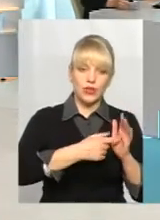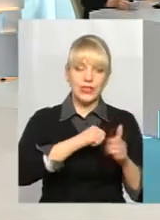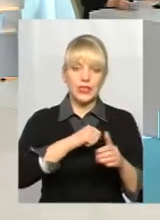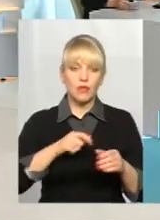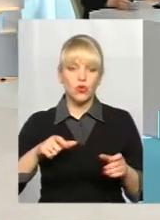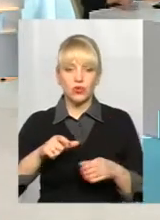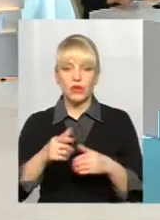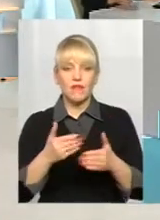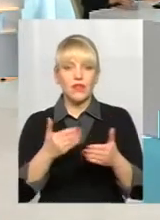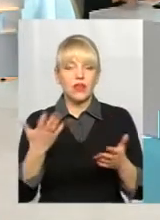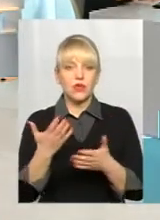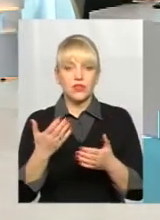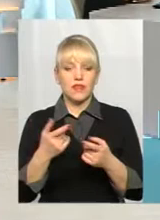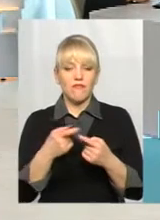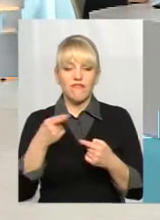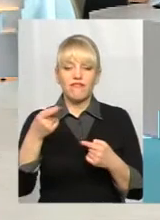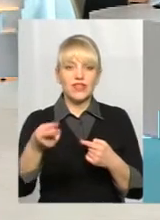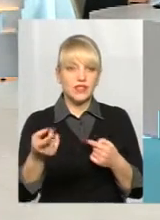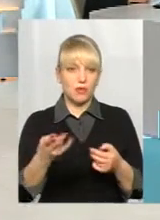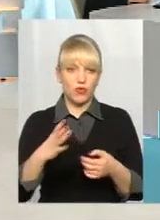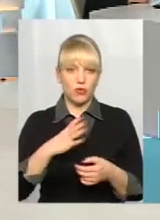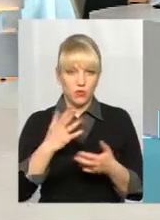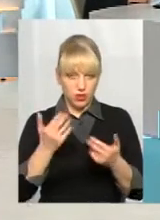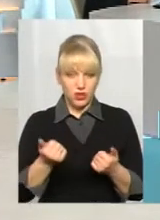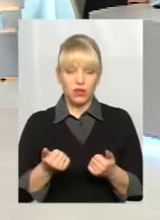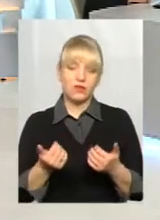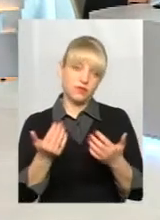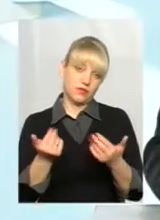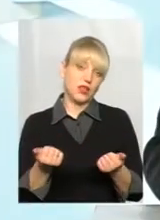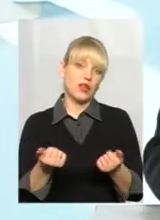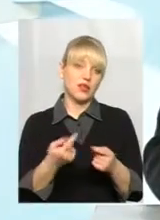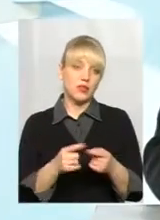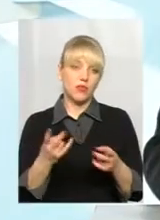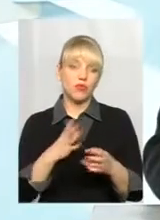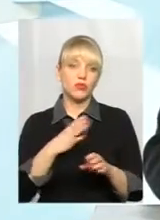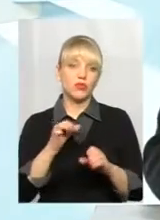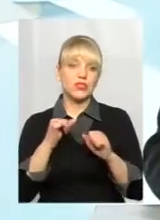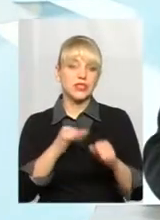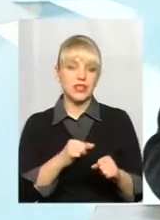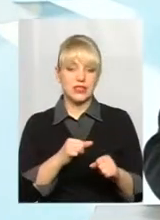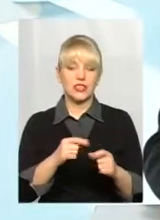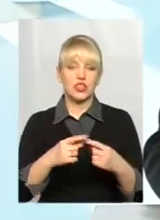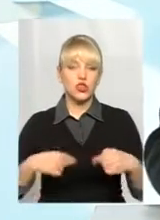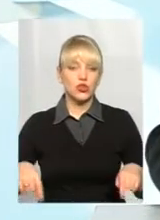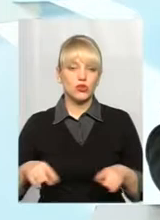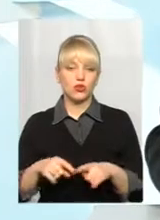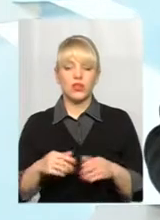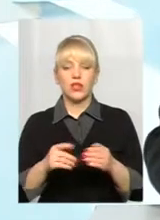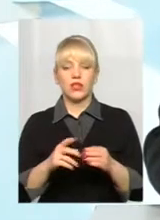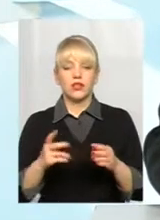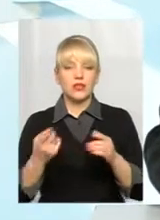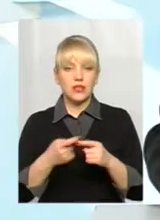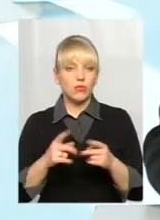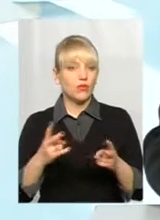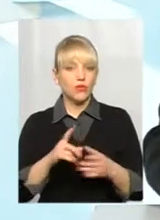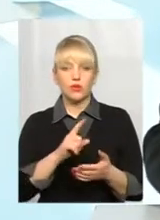якійсь відстані, так, знаходитись? На, звісно, санітарно-захисні зони, смуги мають бути. Це 100%, що